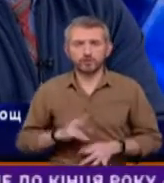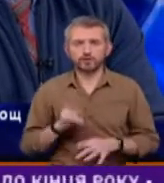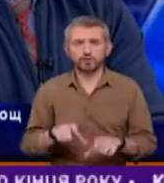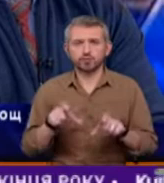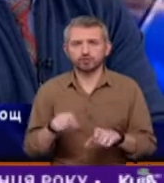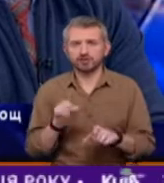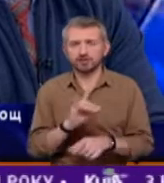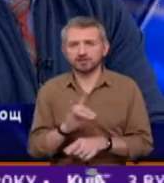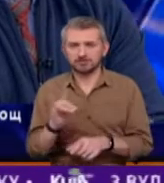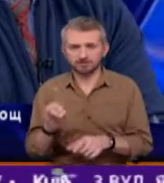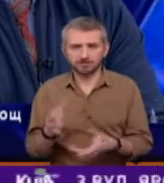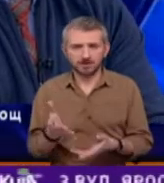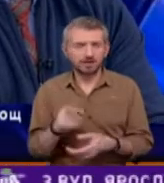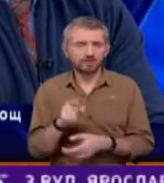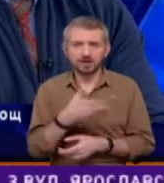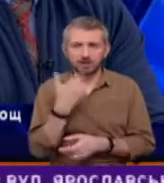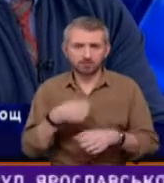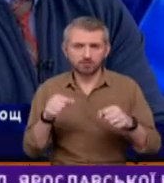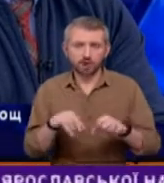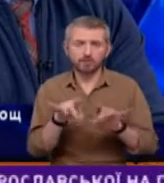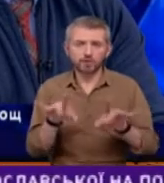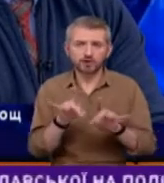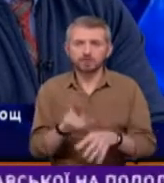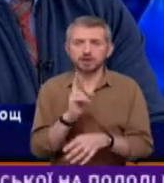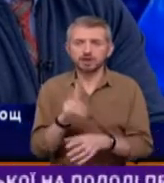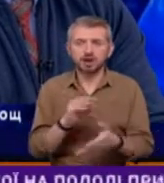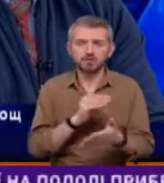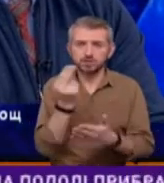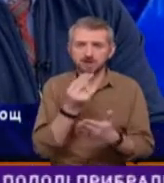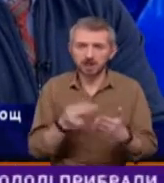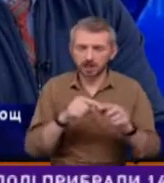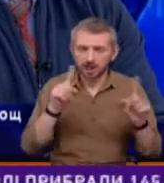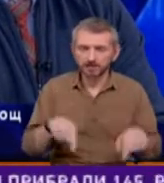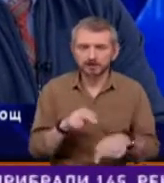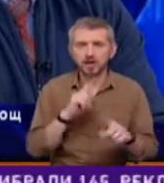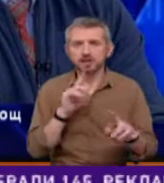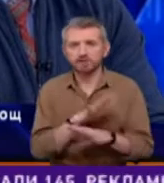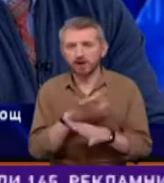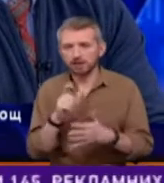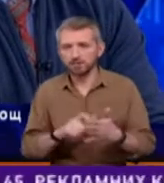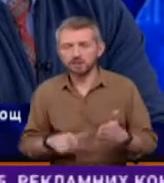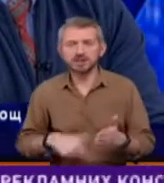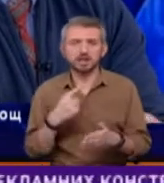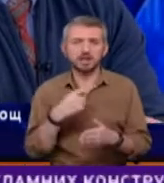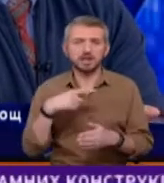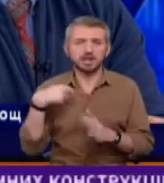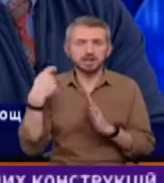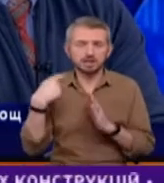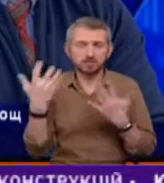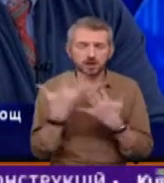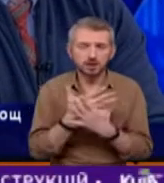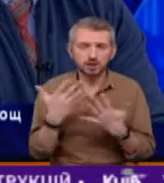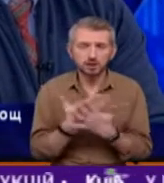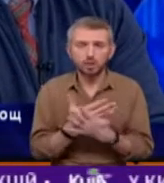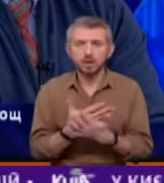ці штани на стільцях, він не має права розказувати, як писати картини, як співати пісні, знімати